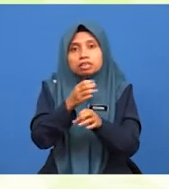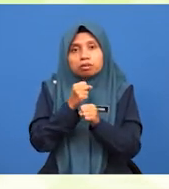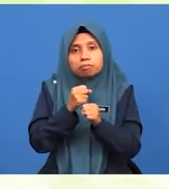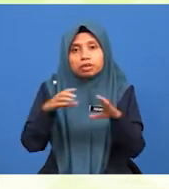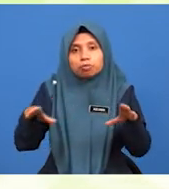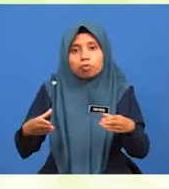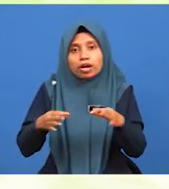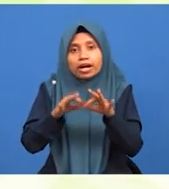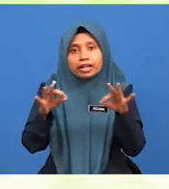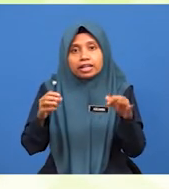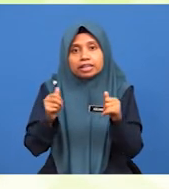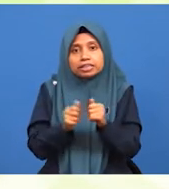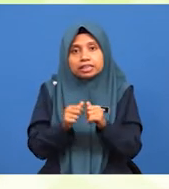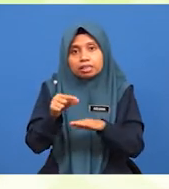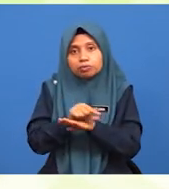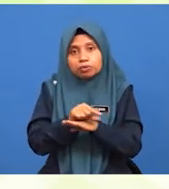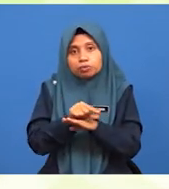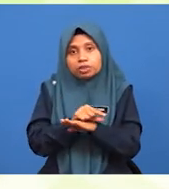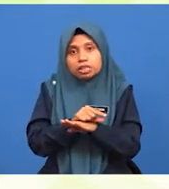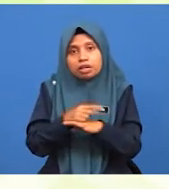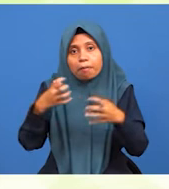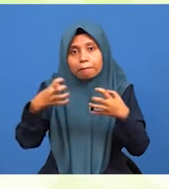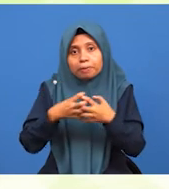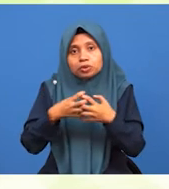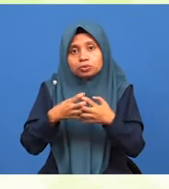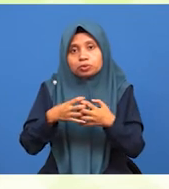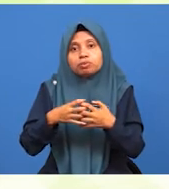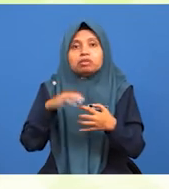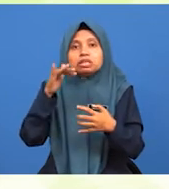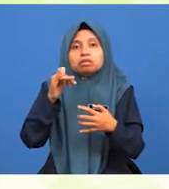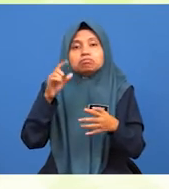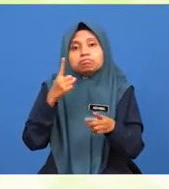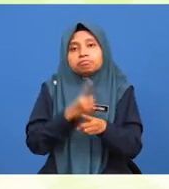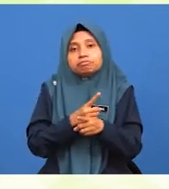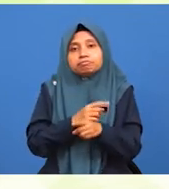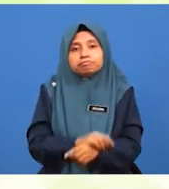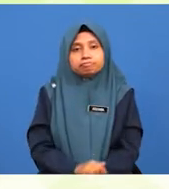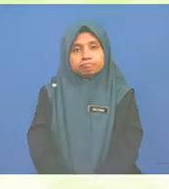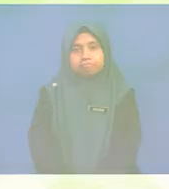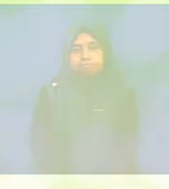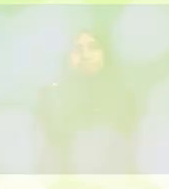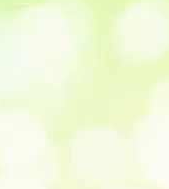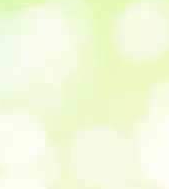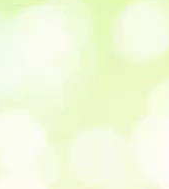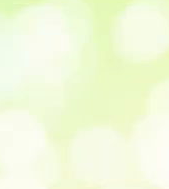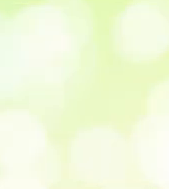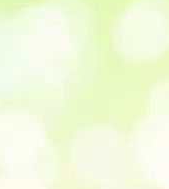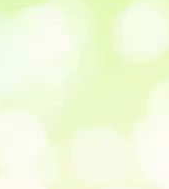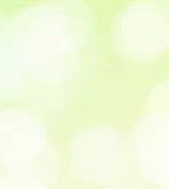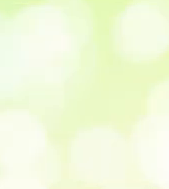dan dapat membina ayat dengan menggunakan penjodoh bilangan tersebut dengan betul.